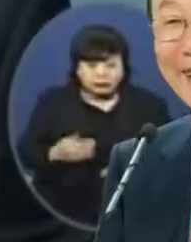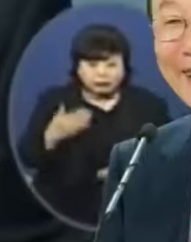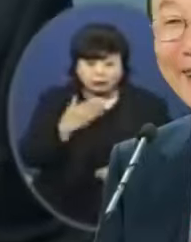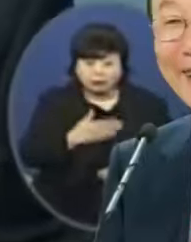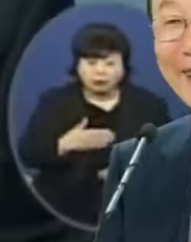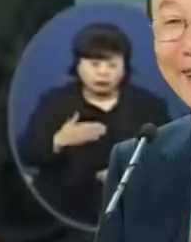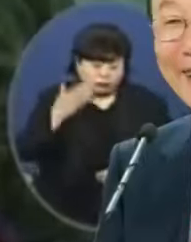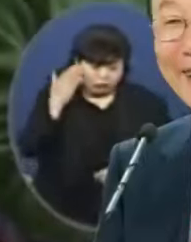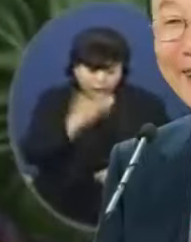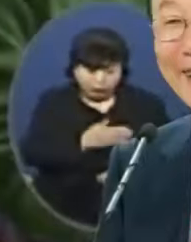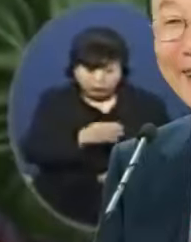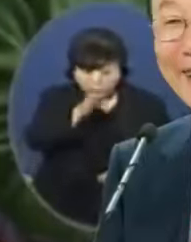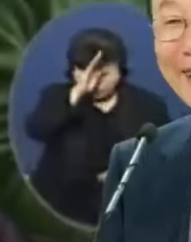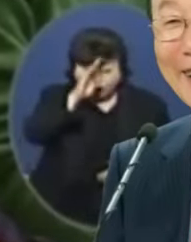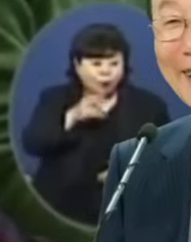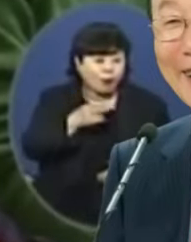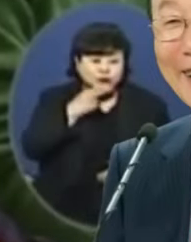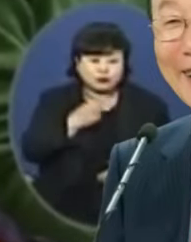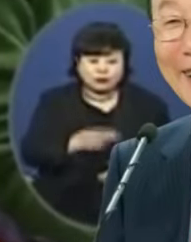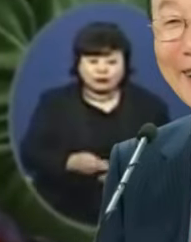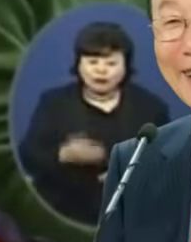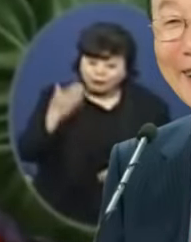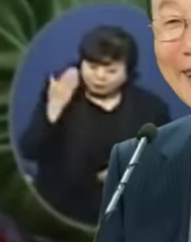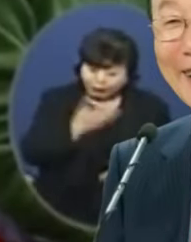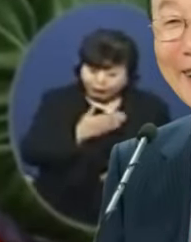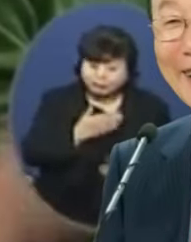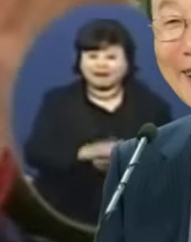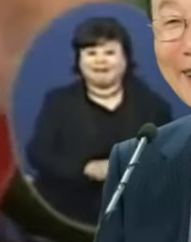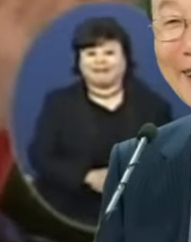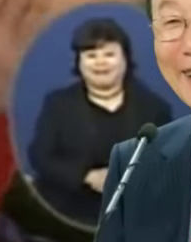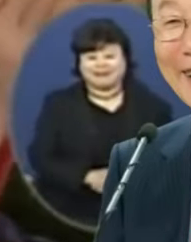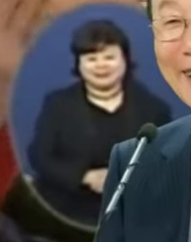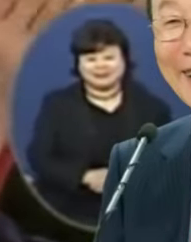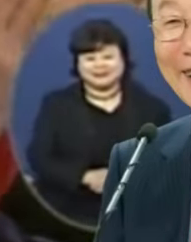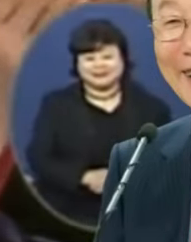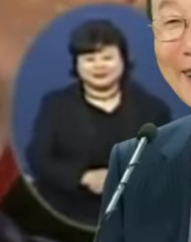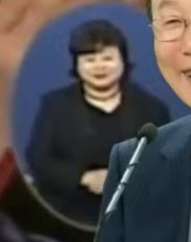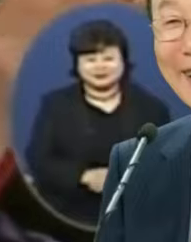언제 아팠는지 아프지도 않냐고 아주 기분이 상쾌하고 좋았었습니다.